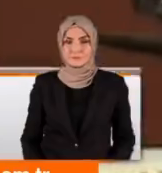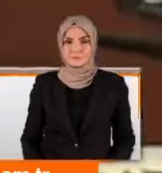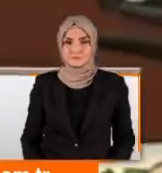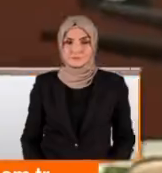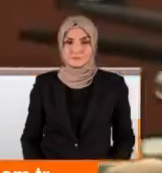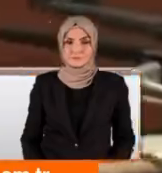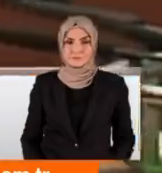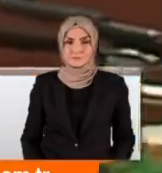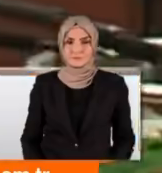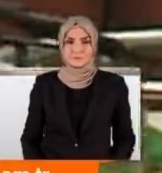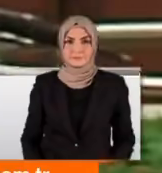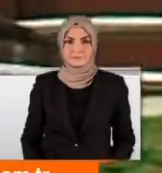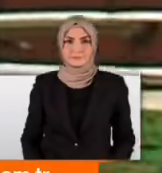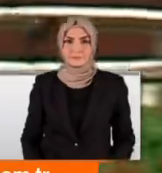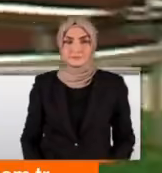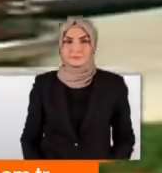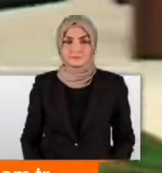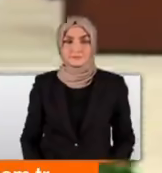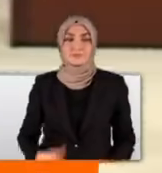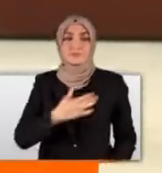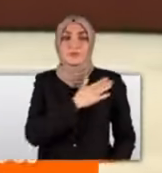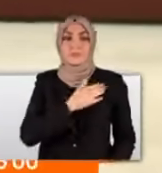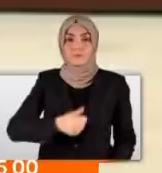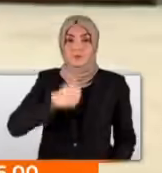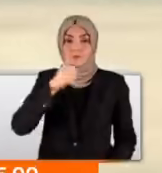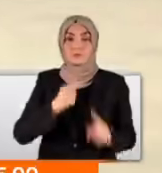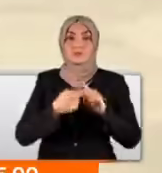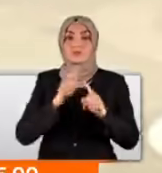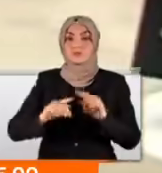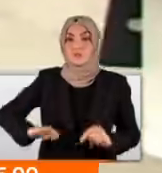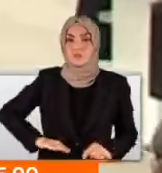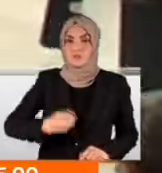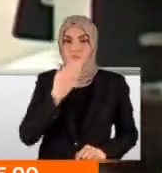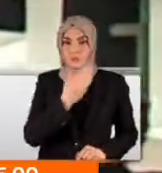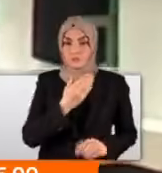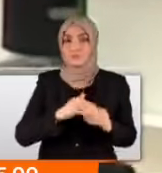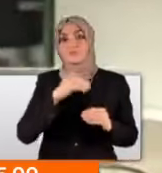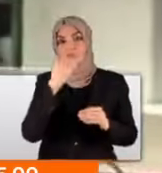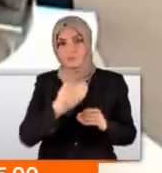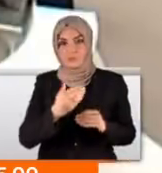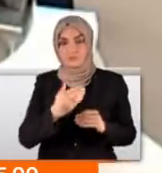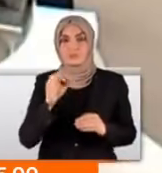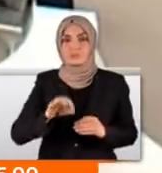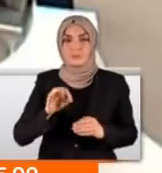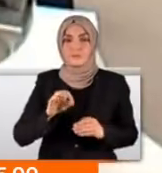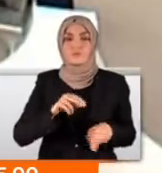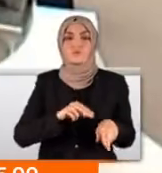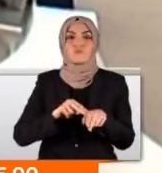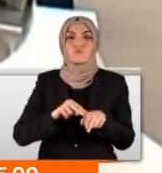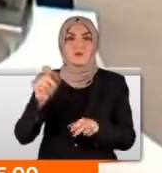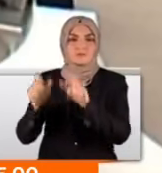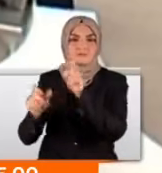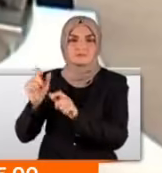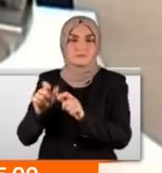edildi o CHP Genel Başkanı Kemal Kılıçdaroğlu'nun ardından Bu kez kurmayları da listeye